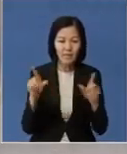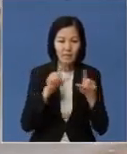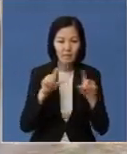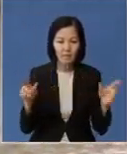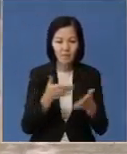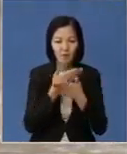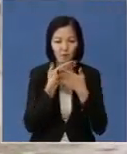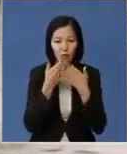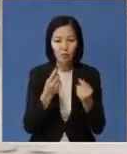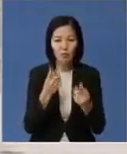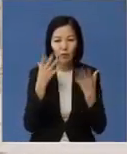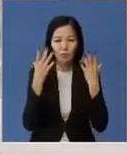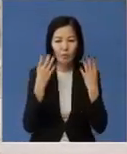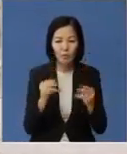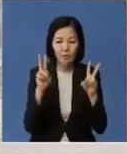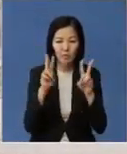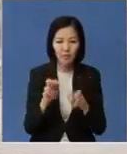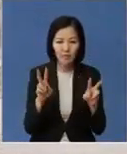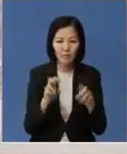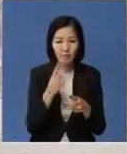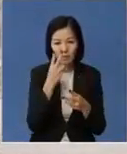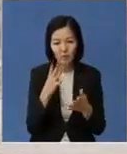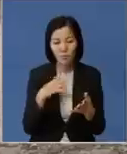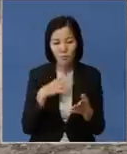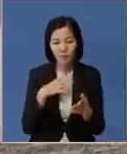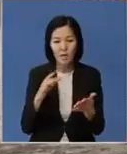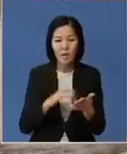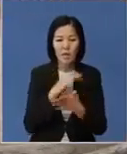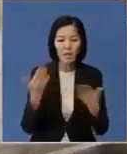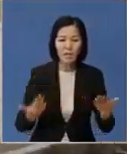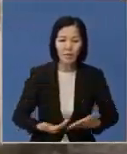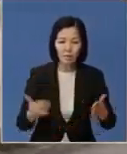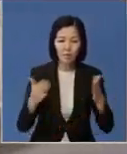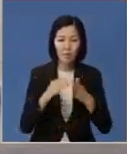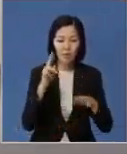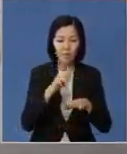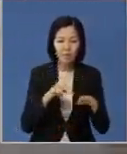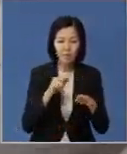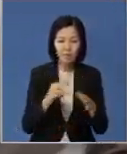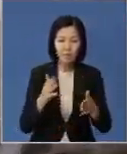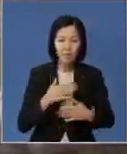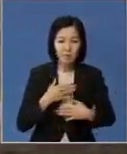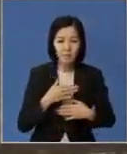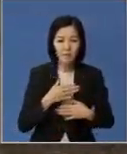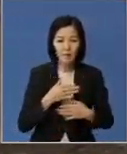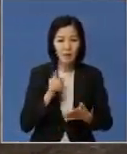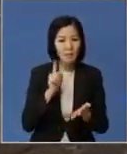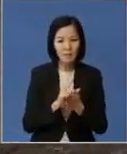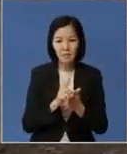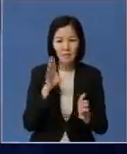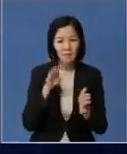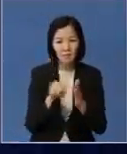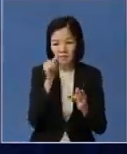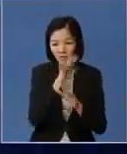болмай тұр. Бір күндік тексеріс барысында оны да аңғардық. Қалалық тұрғын үй инспекциясы болса, біздің құзыретімізге кірмейді деп